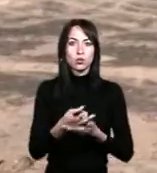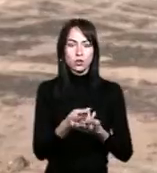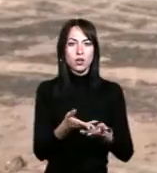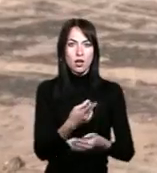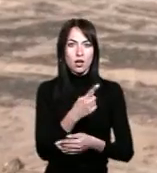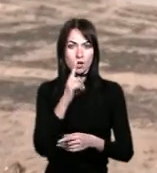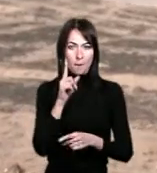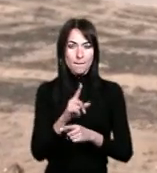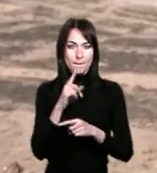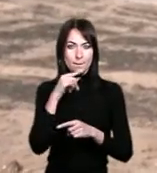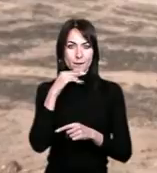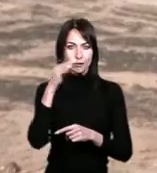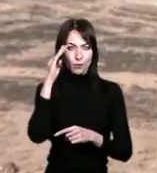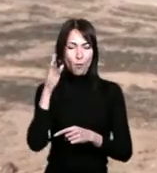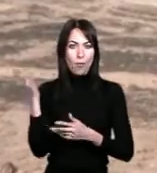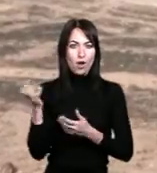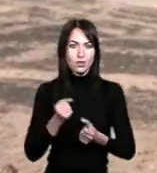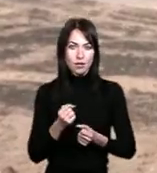приткнуть.